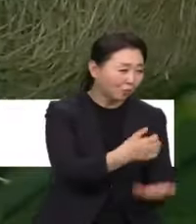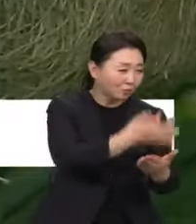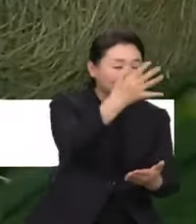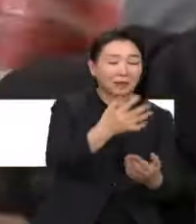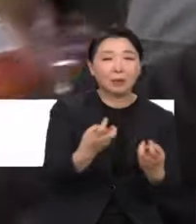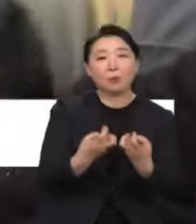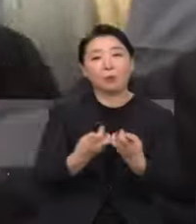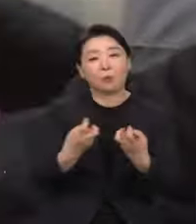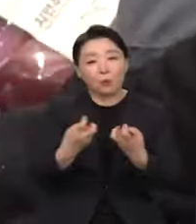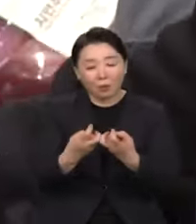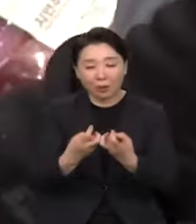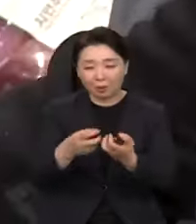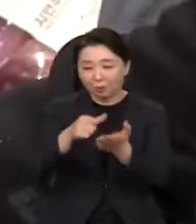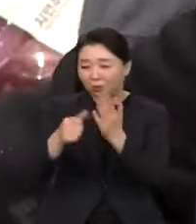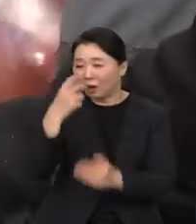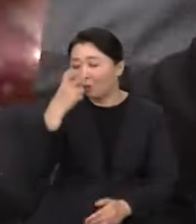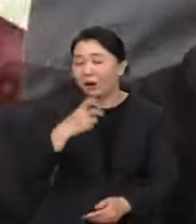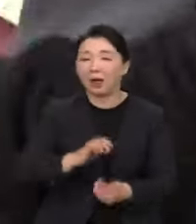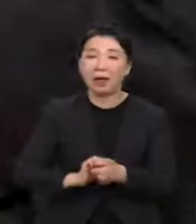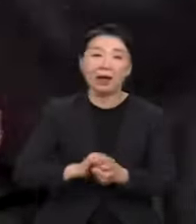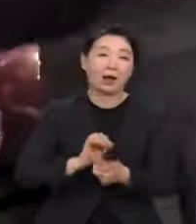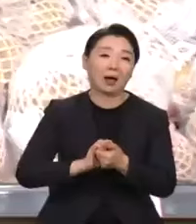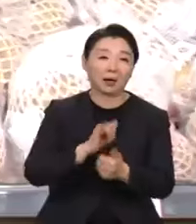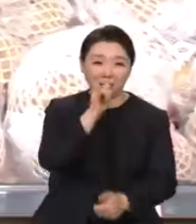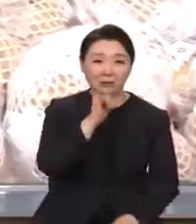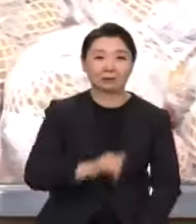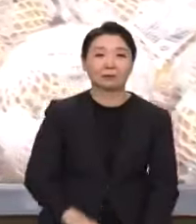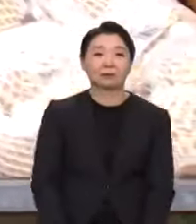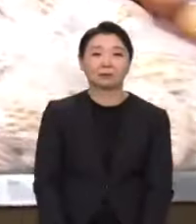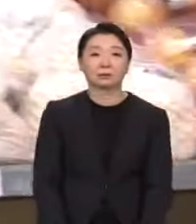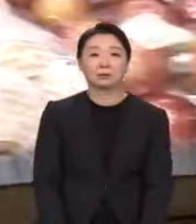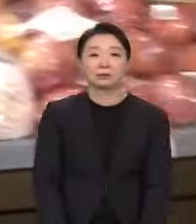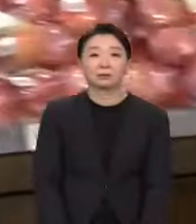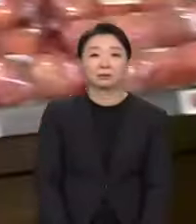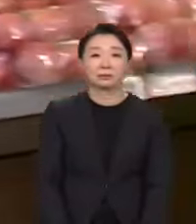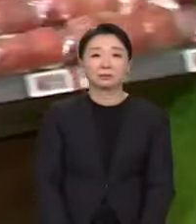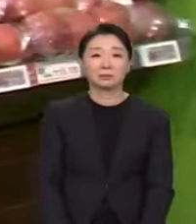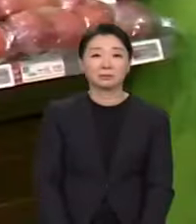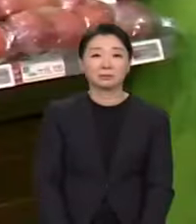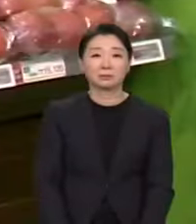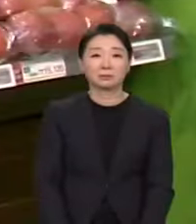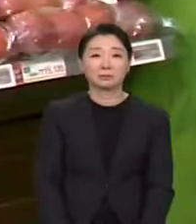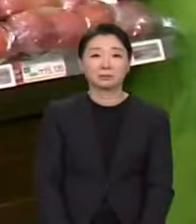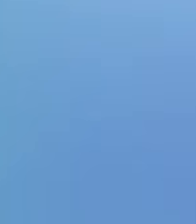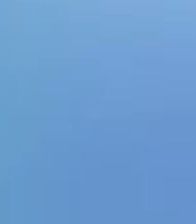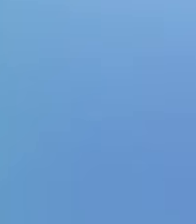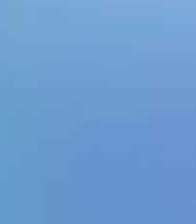관리엔 한계가 있다는 목소리도 나옵니다. JTBC 이상화입니다.